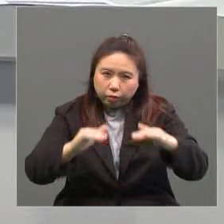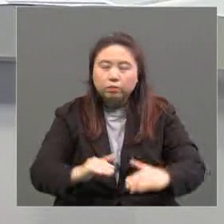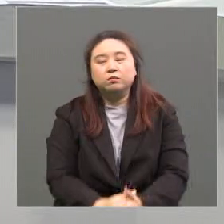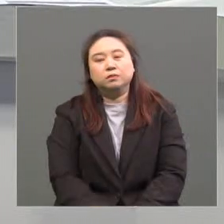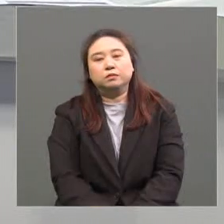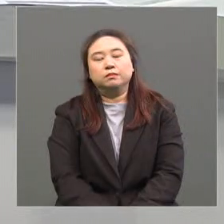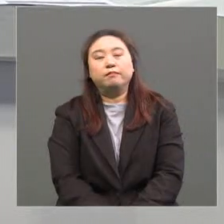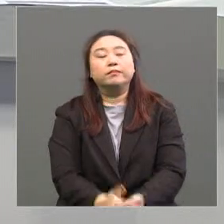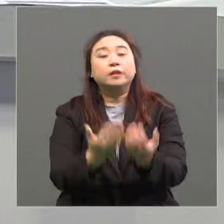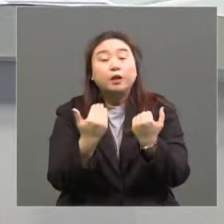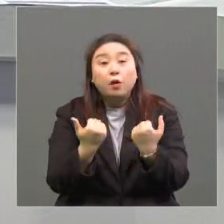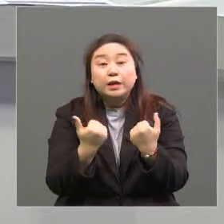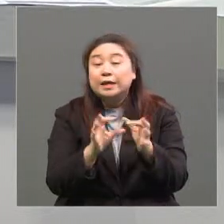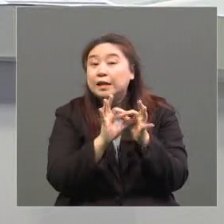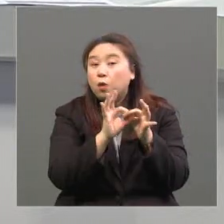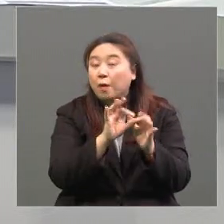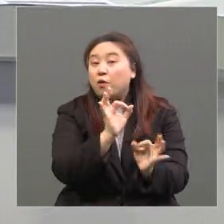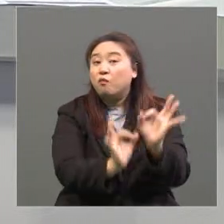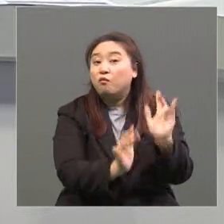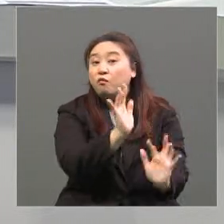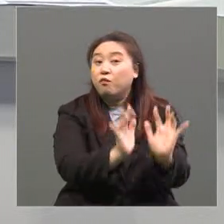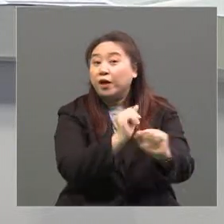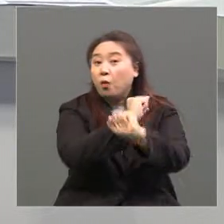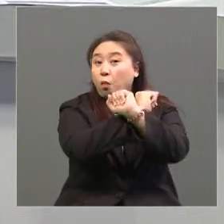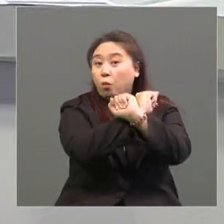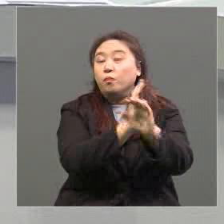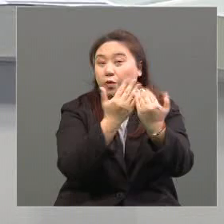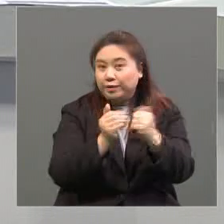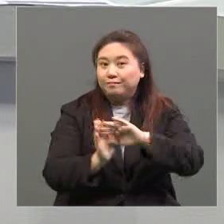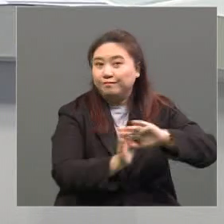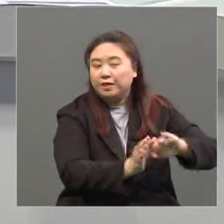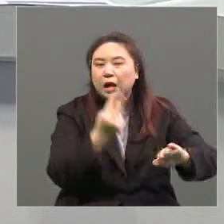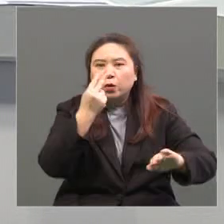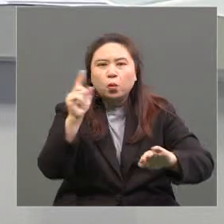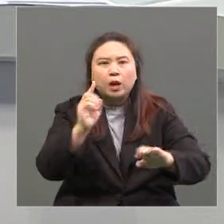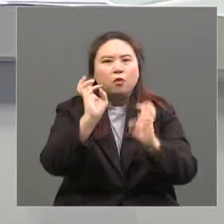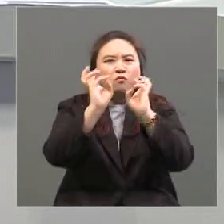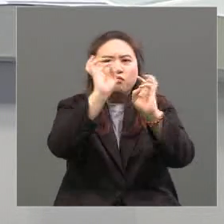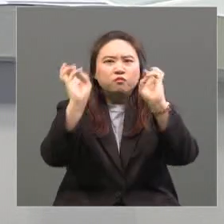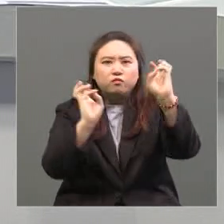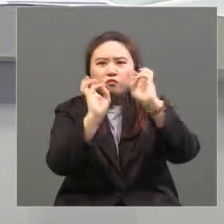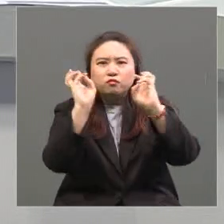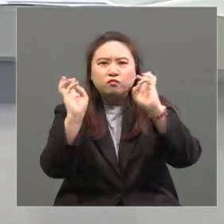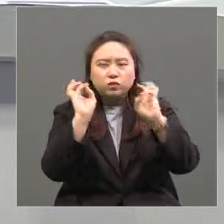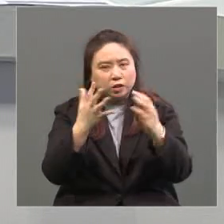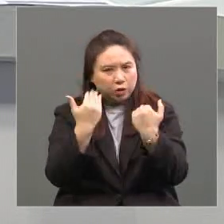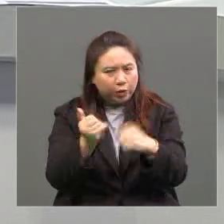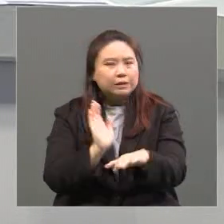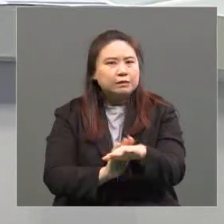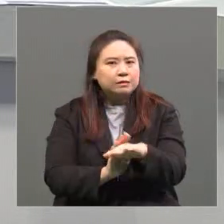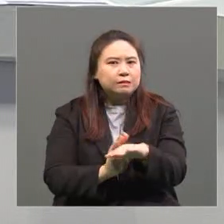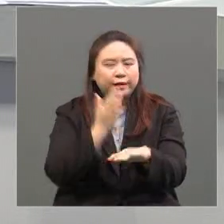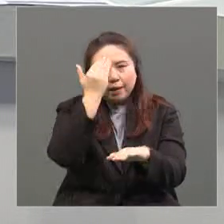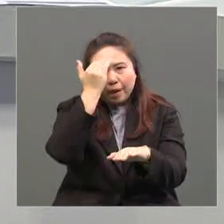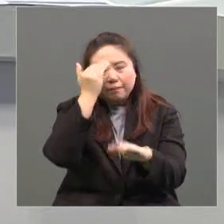จากเรื่องของการควบคุมไฟป่านะคะเดี๋ยวช่วงนี้พาคุณผู้ชมมาติดตามสถานการณ์เรื่องของฝุ่นกันบ้างที่ช่วงนี้ต้องเตือนกันเพราะว่